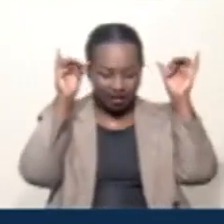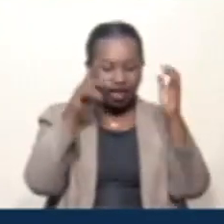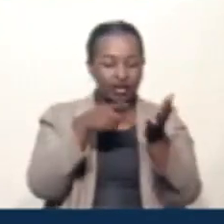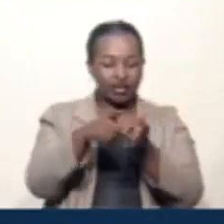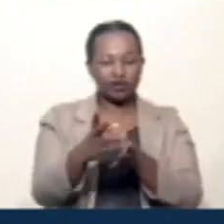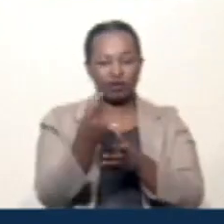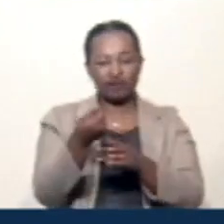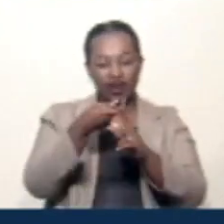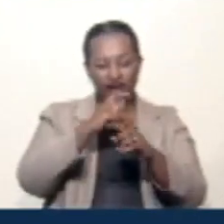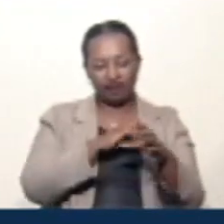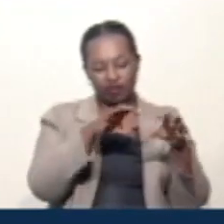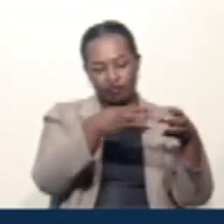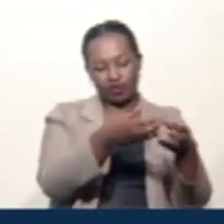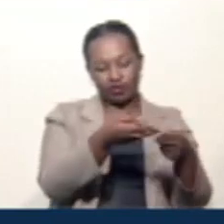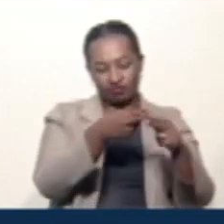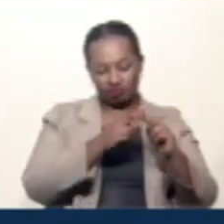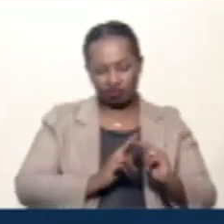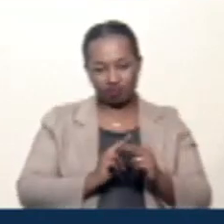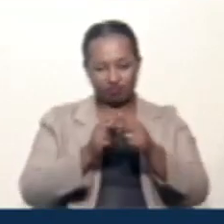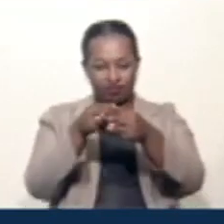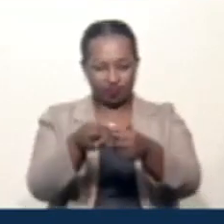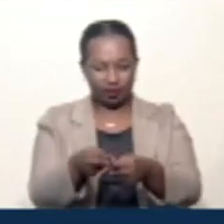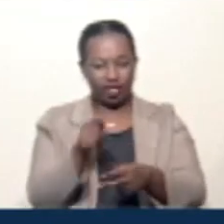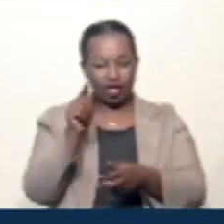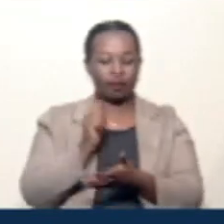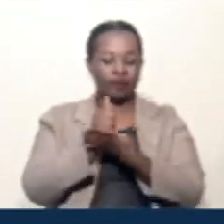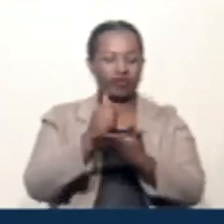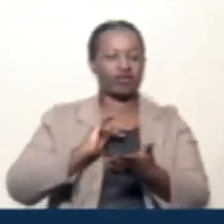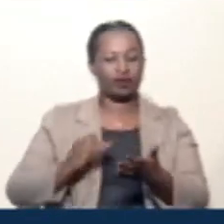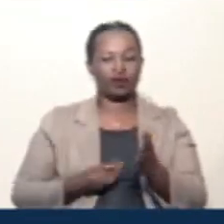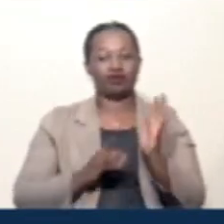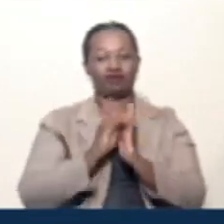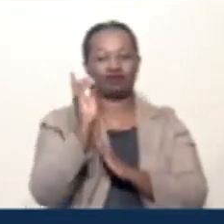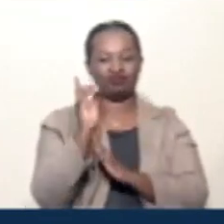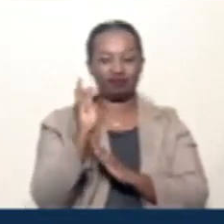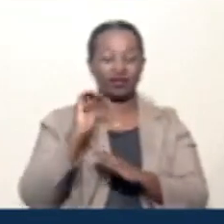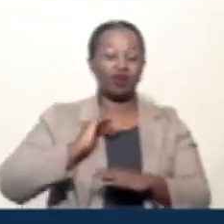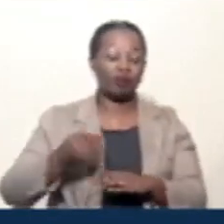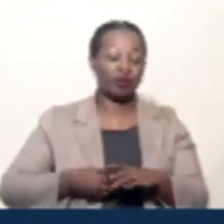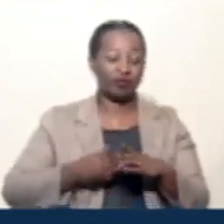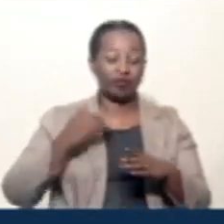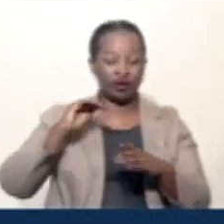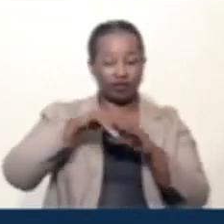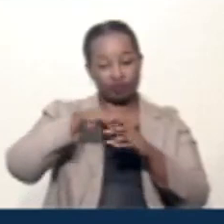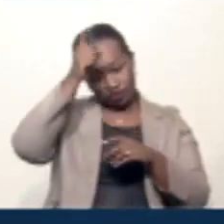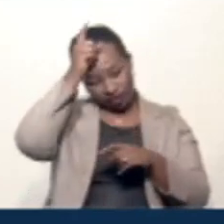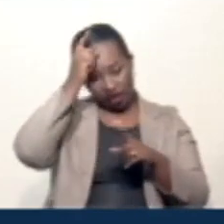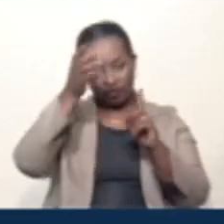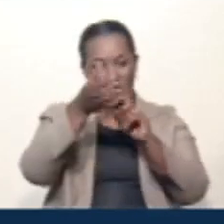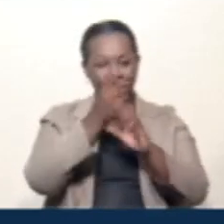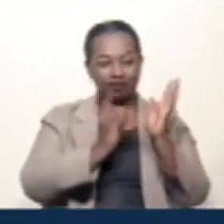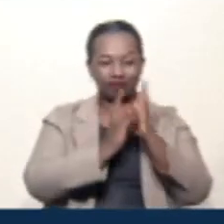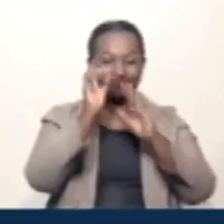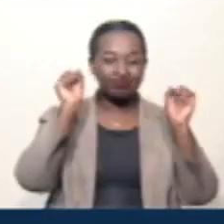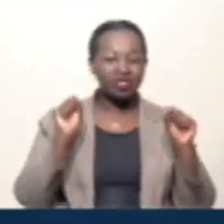matsinda yo kubitsa no kugurizanya. Ibi ngo bigenda bifasha abagore mu kwiteza imbere. Umugore wo mu cyaro nawe kugera ku iterambere